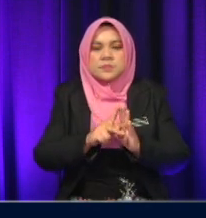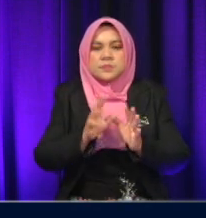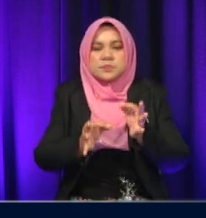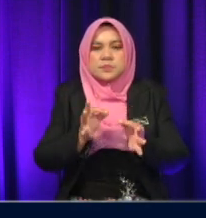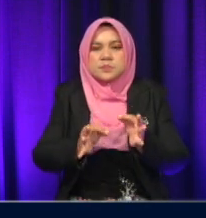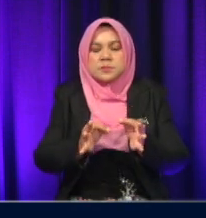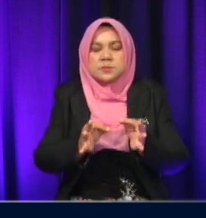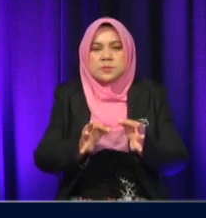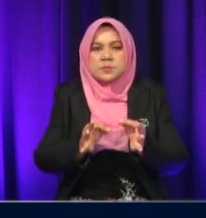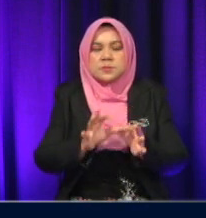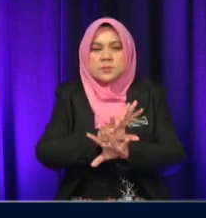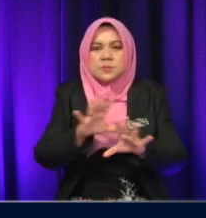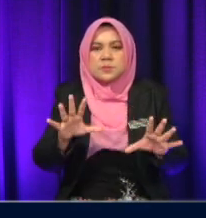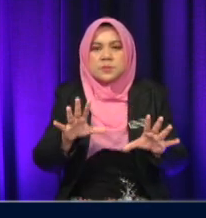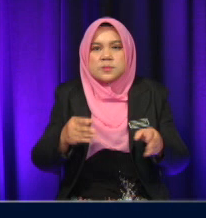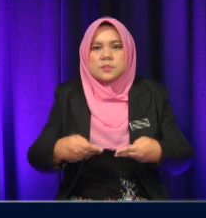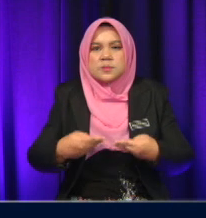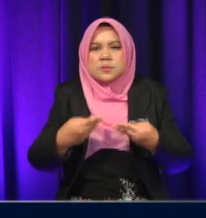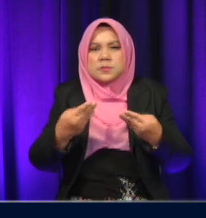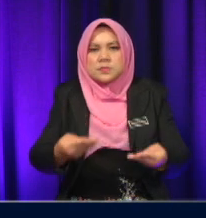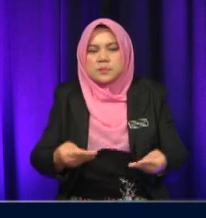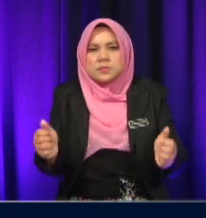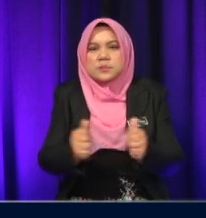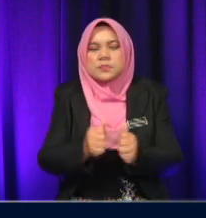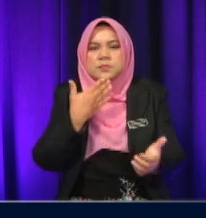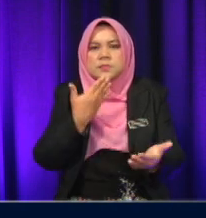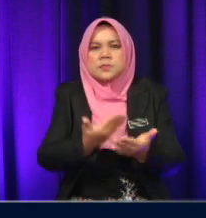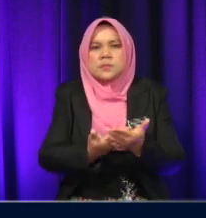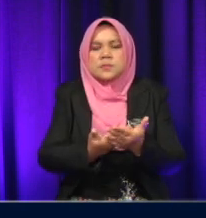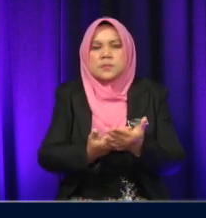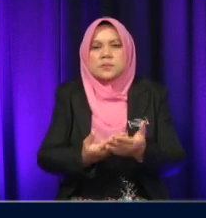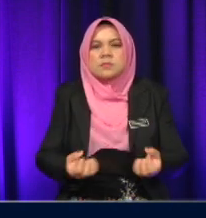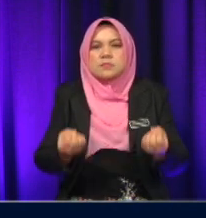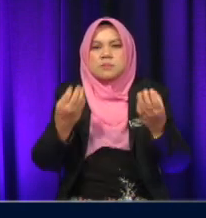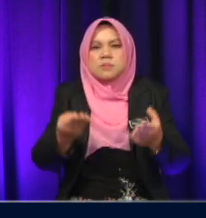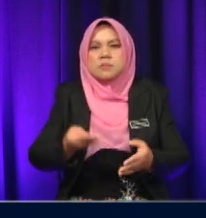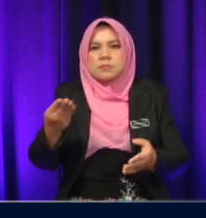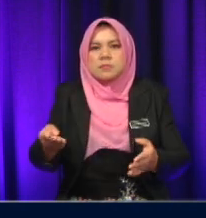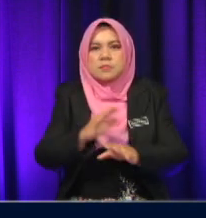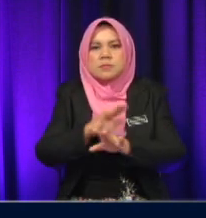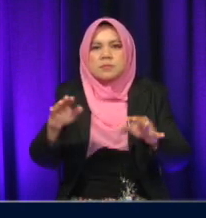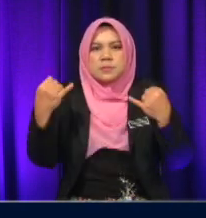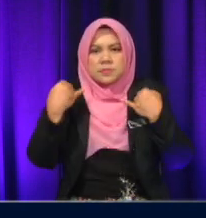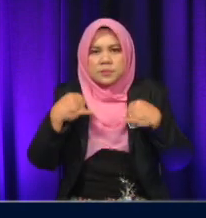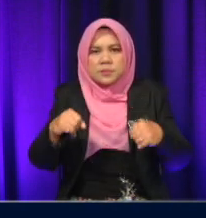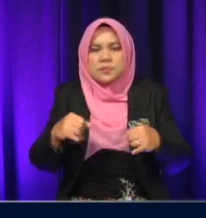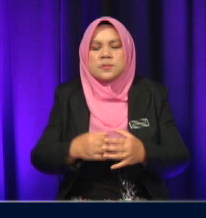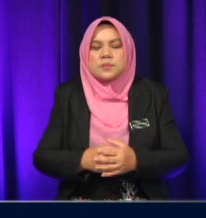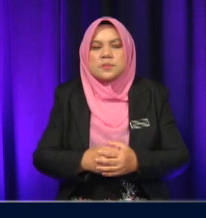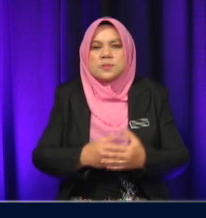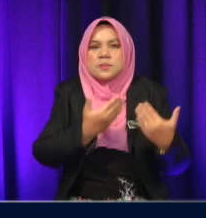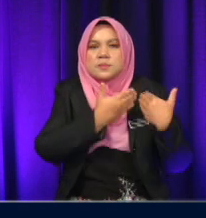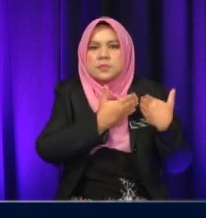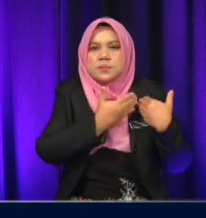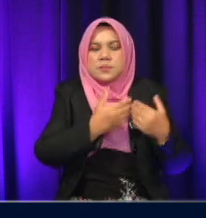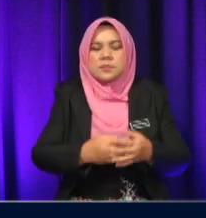Kalau tak dapat salur dengan baik, banyaklah barang tak boleh terjual. Okey, jadi peranan reka